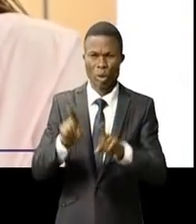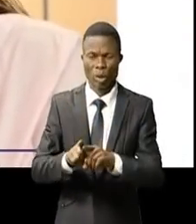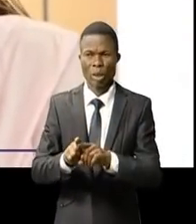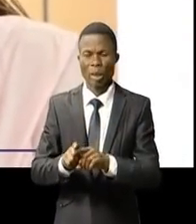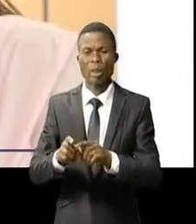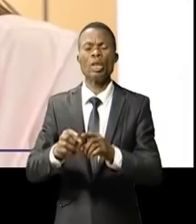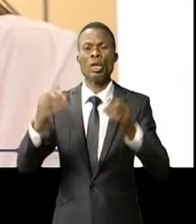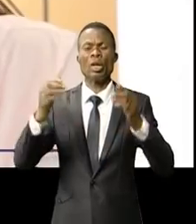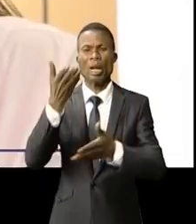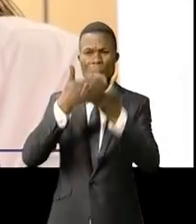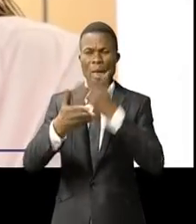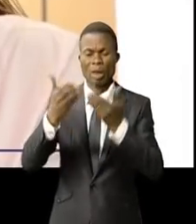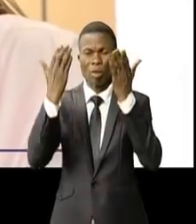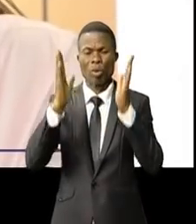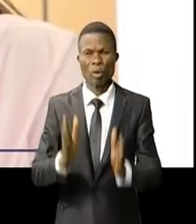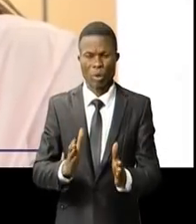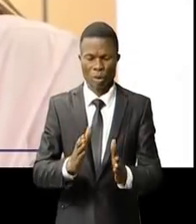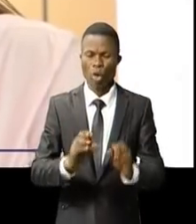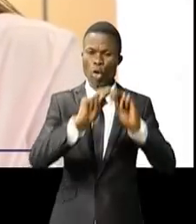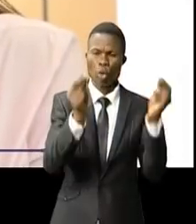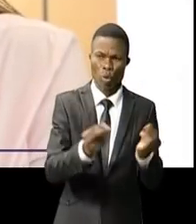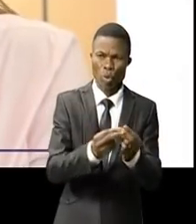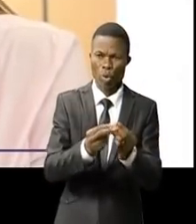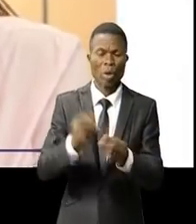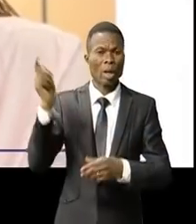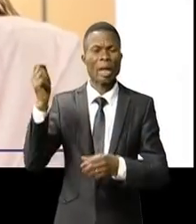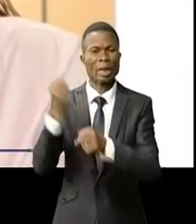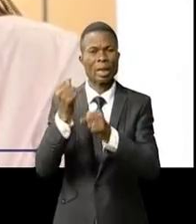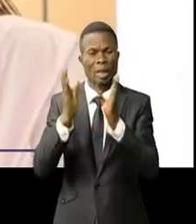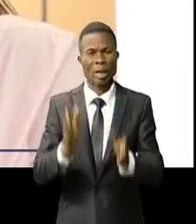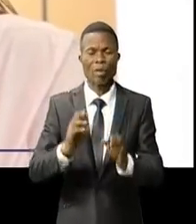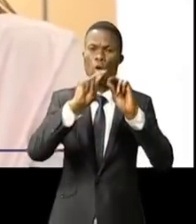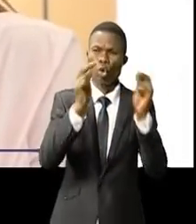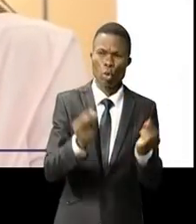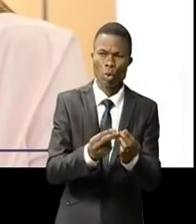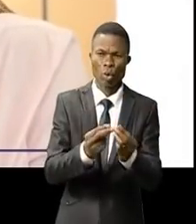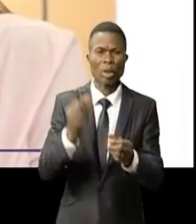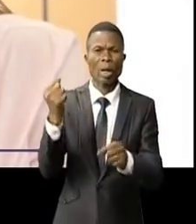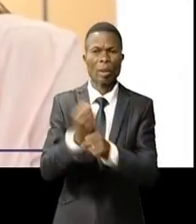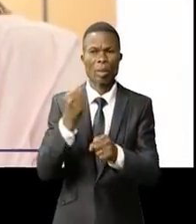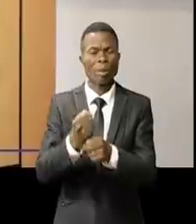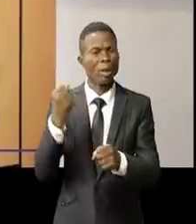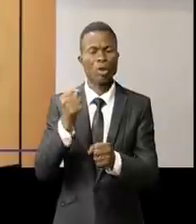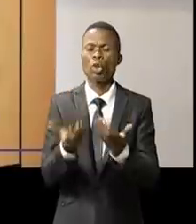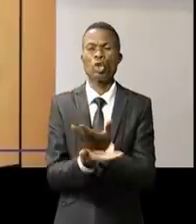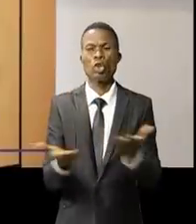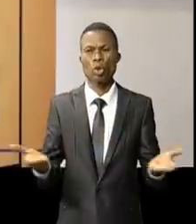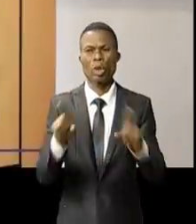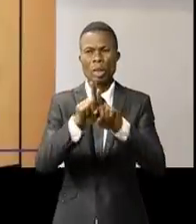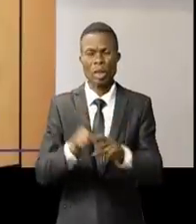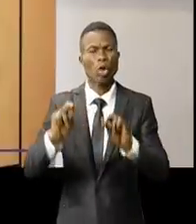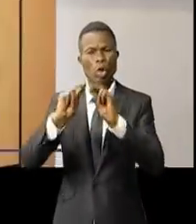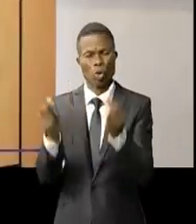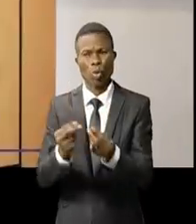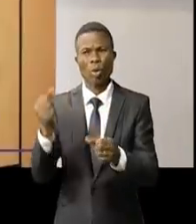la représentation des étudiants, la représentation des professionnels, la représentation des personnes sans emploi, et la